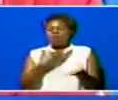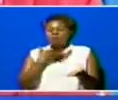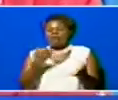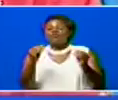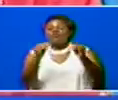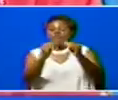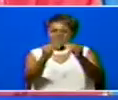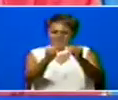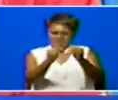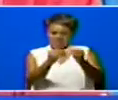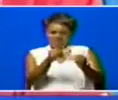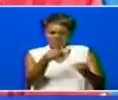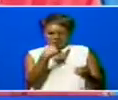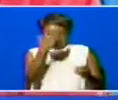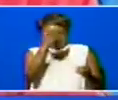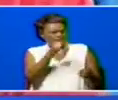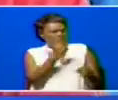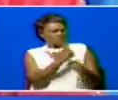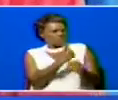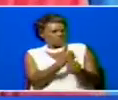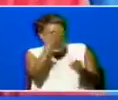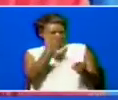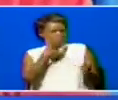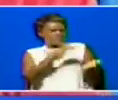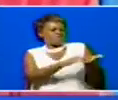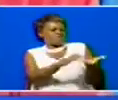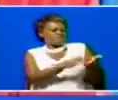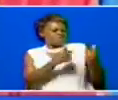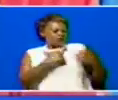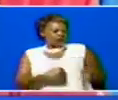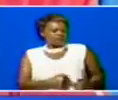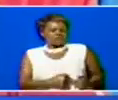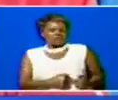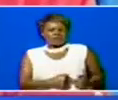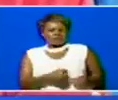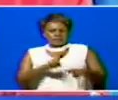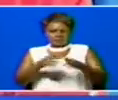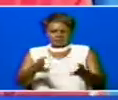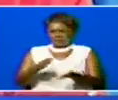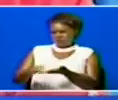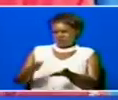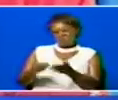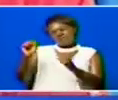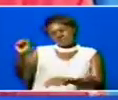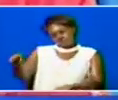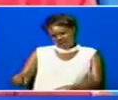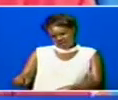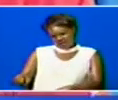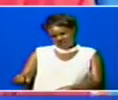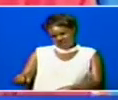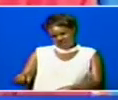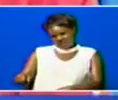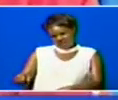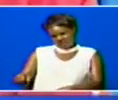niwaone na waseme yale, kwa nini walifanya hiyo, na niwasamehe kutoka kwa roho. Because hata nikikaa hapa niseme nimewasamehe, ndio